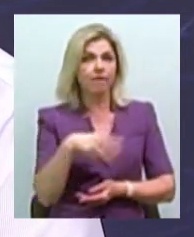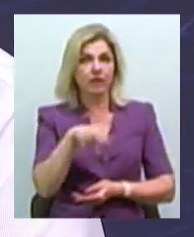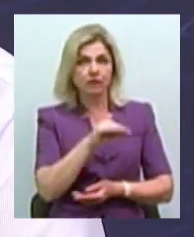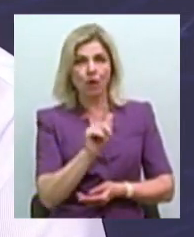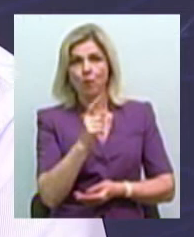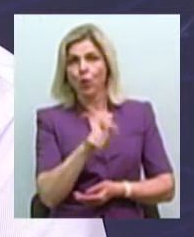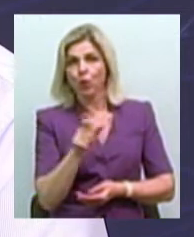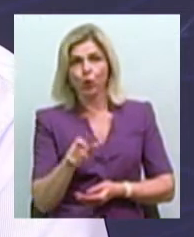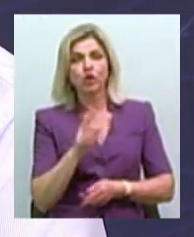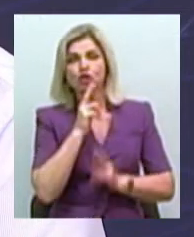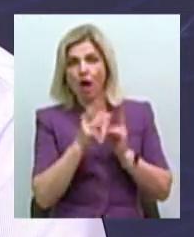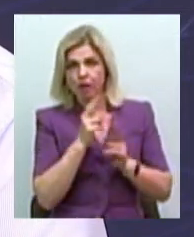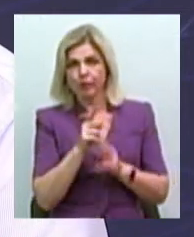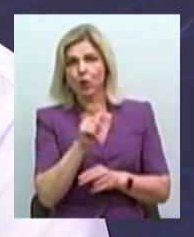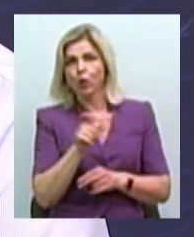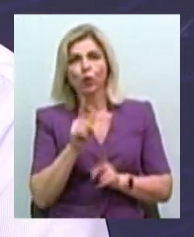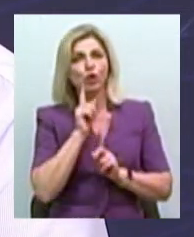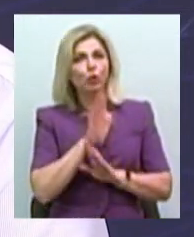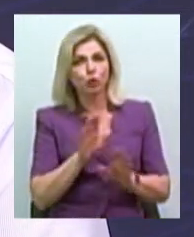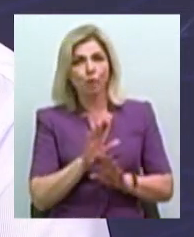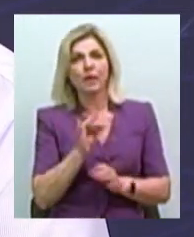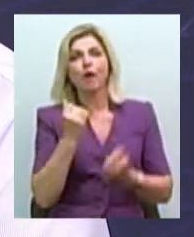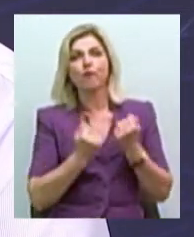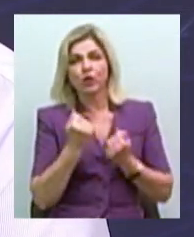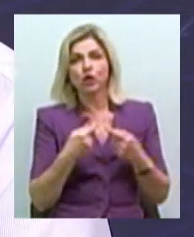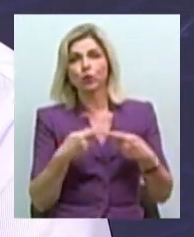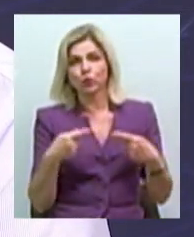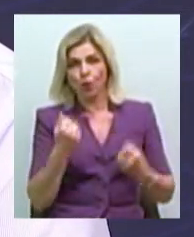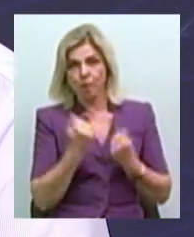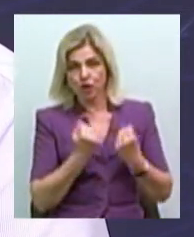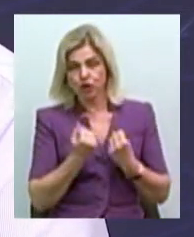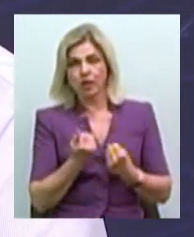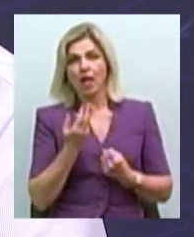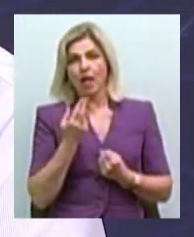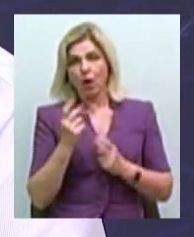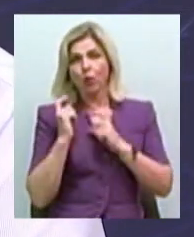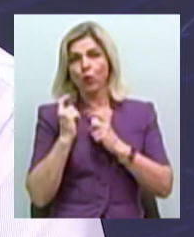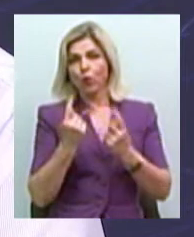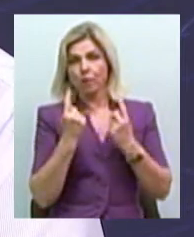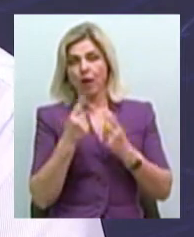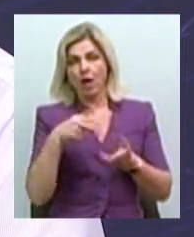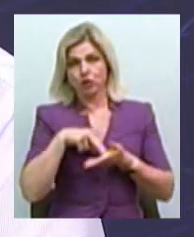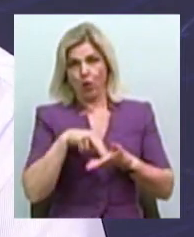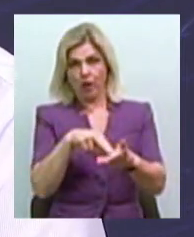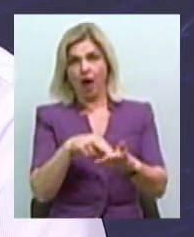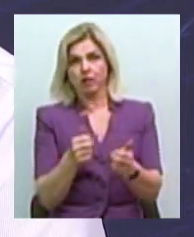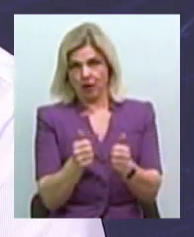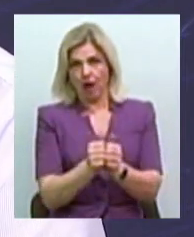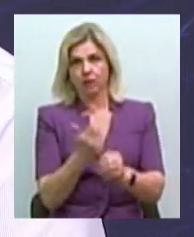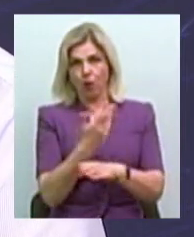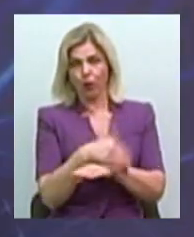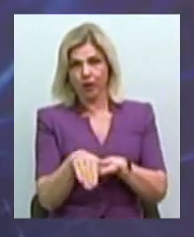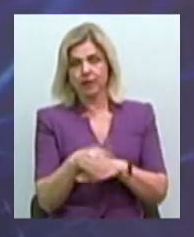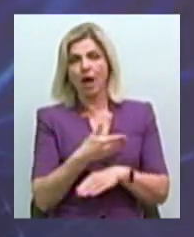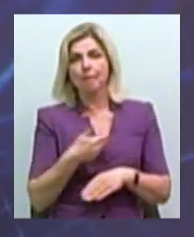неудобно для горожан, это неудобно для водителей других транспортных средств, когда машины, большегрузы паркуются вдоль улиц. Мы поставили